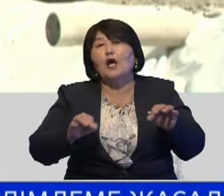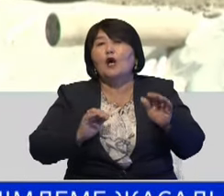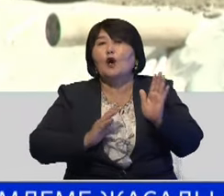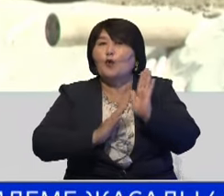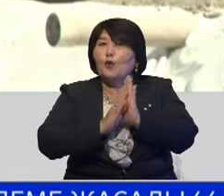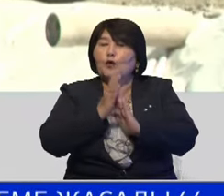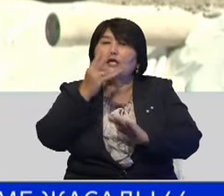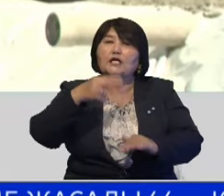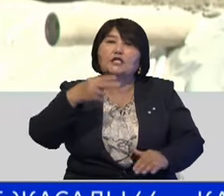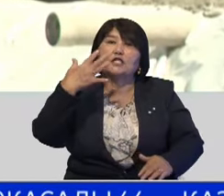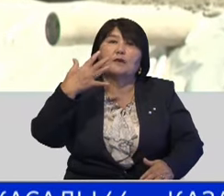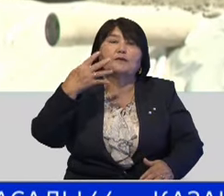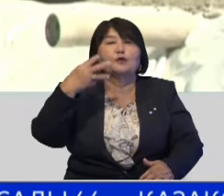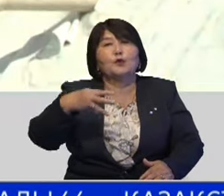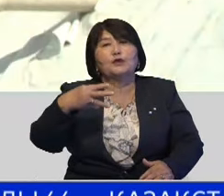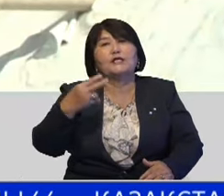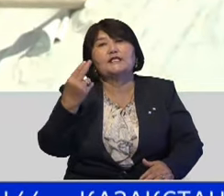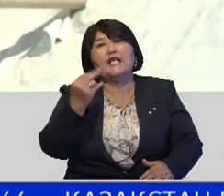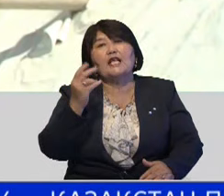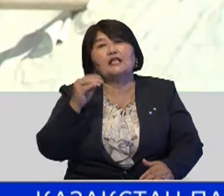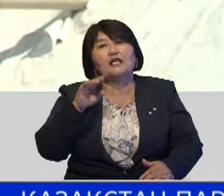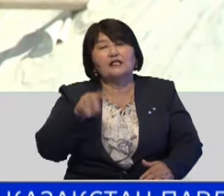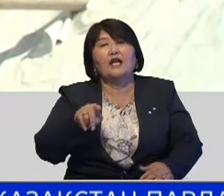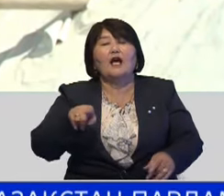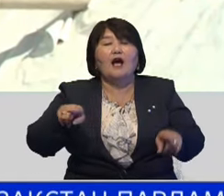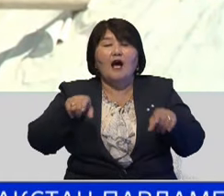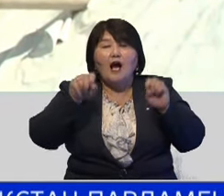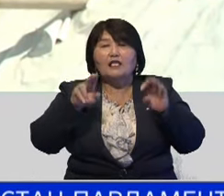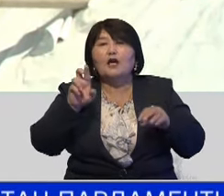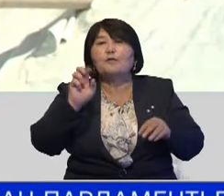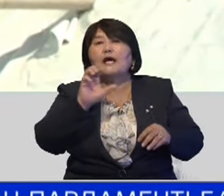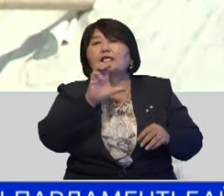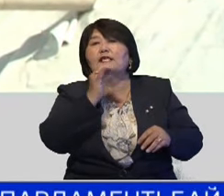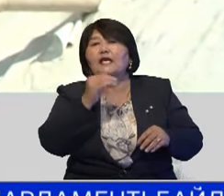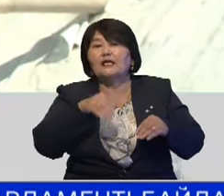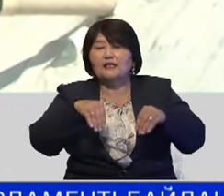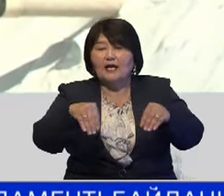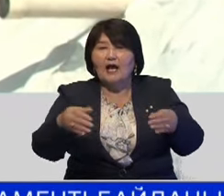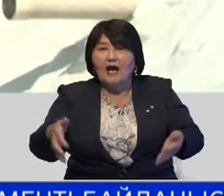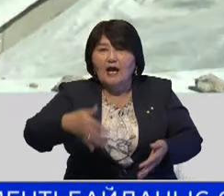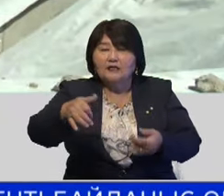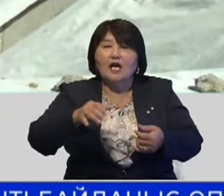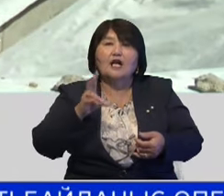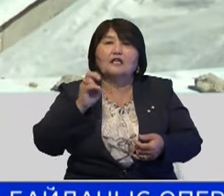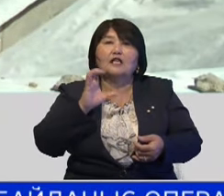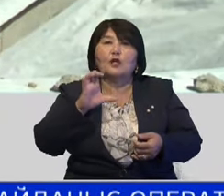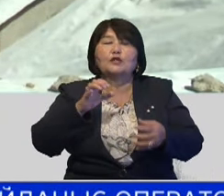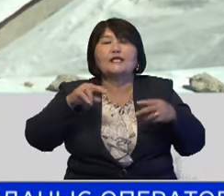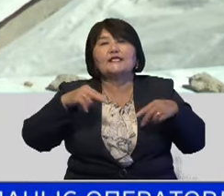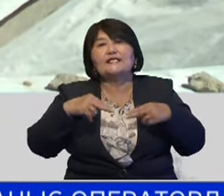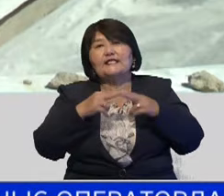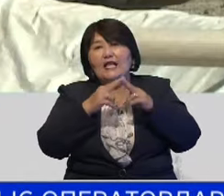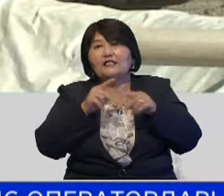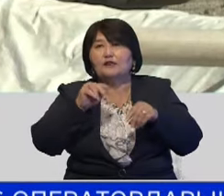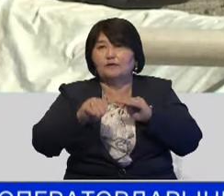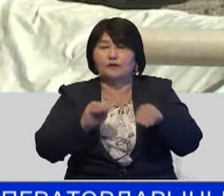Өнімділігі 25-30 центнердің арасында. Арнайы бассейн қазылды, арнайы жаңағы суару жүйесі, насосный станция дейміз, насосный